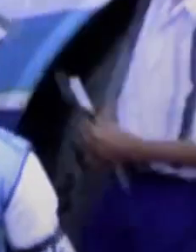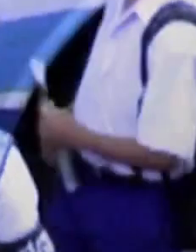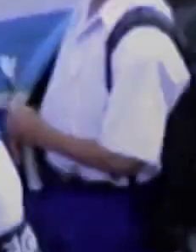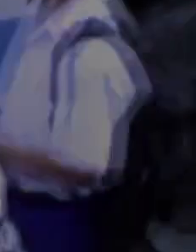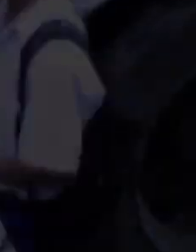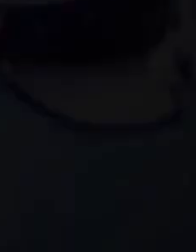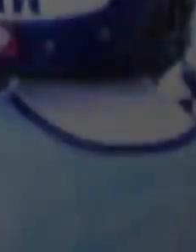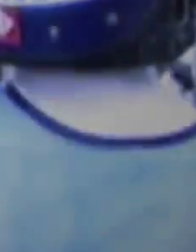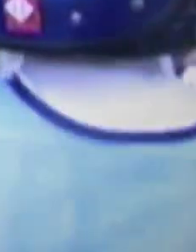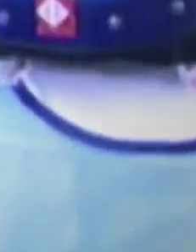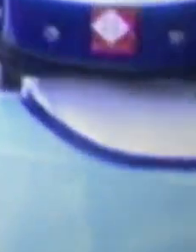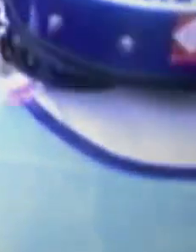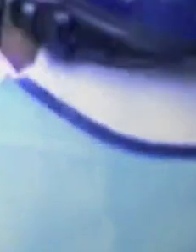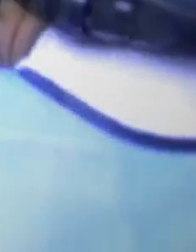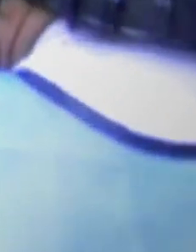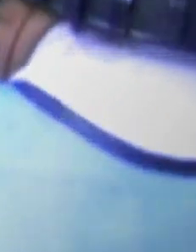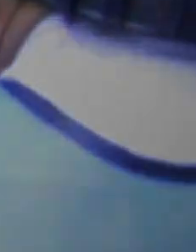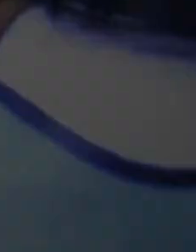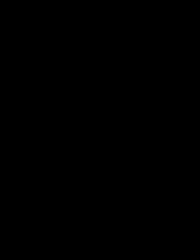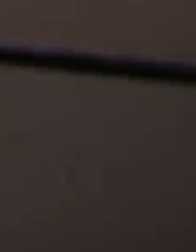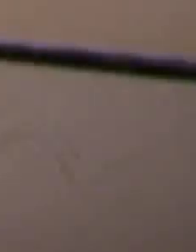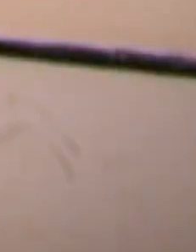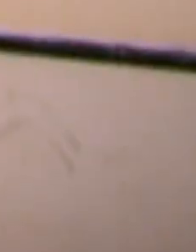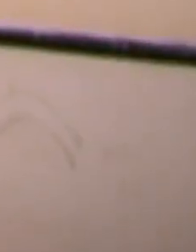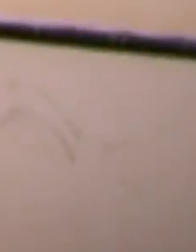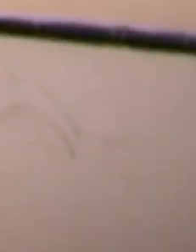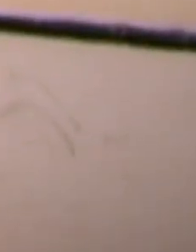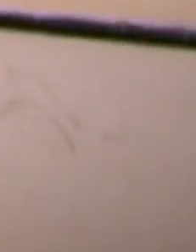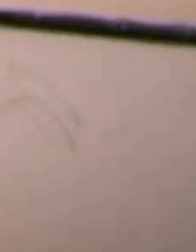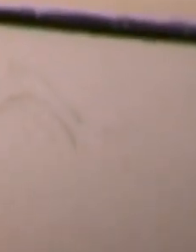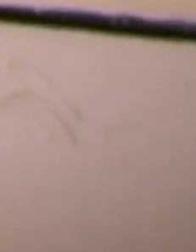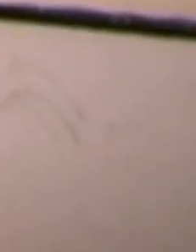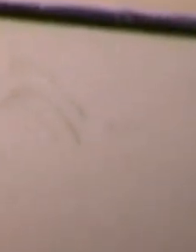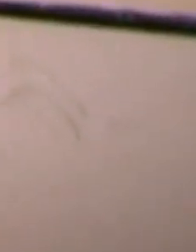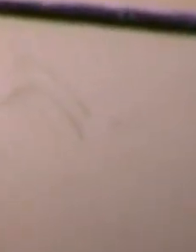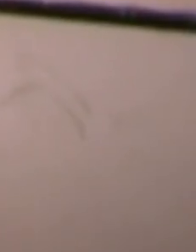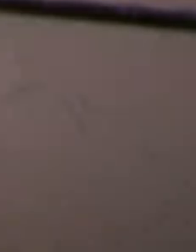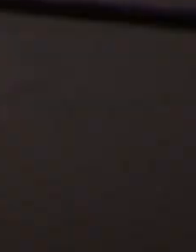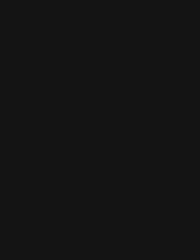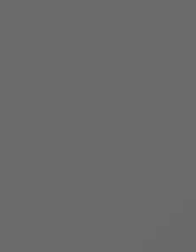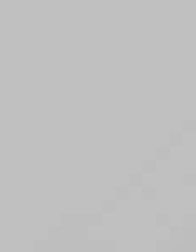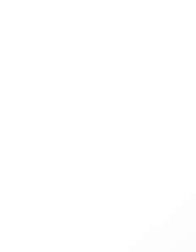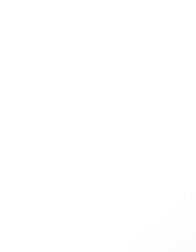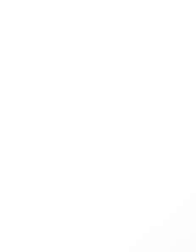จที่ทำให้คุณเดินทางถึงที่หมายอย่างปลอดภัยเพราะเรา